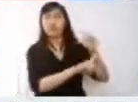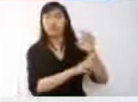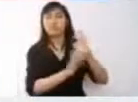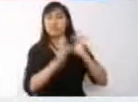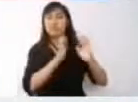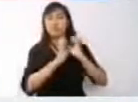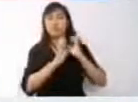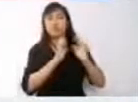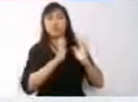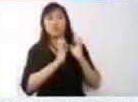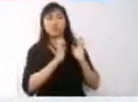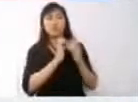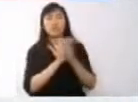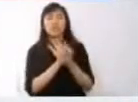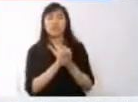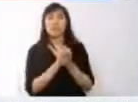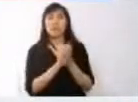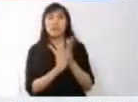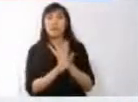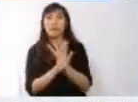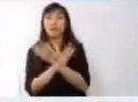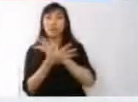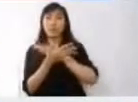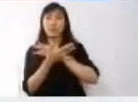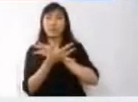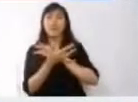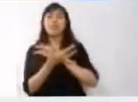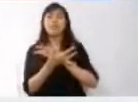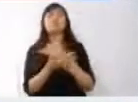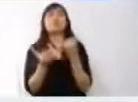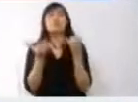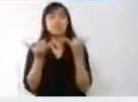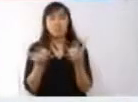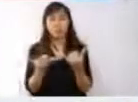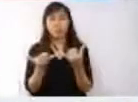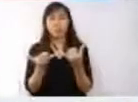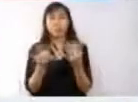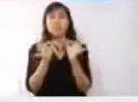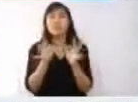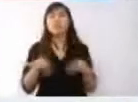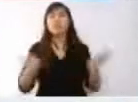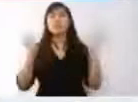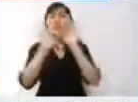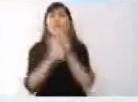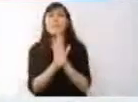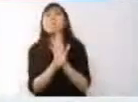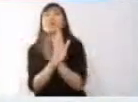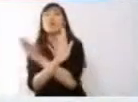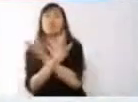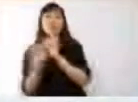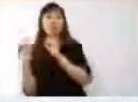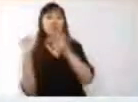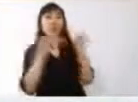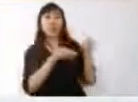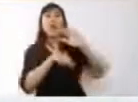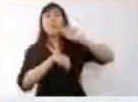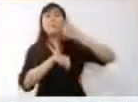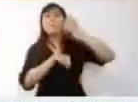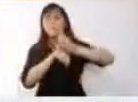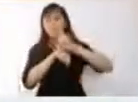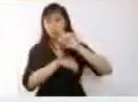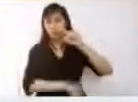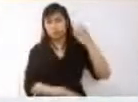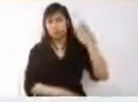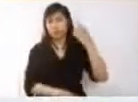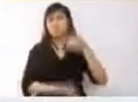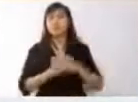nating pagtulungan ang pagsupo sa COVID-19. Maraming salamat po. Maraming salamat din